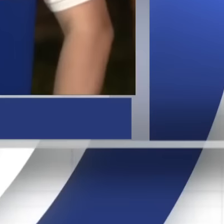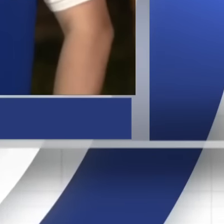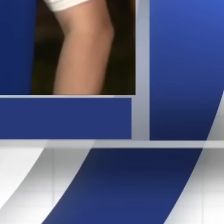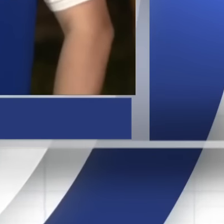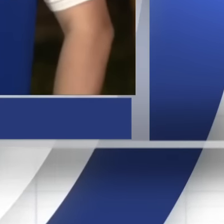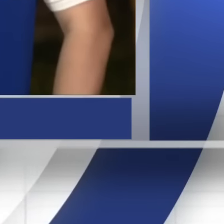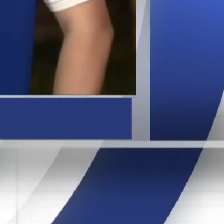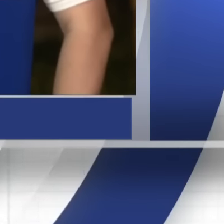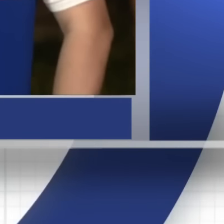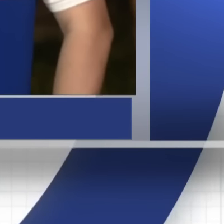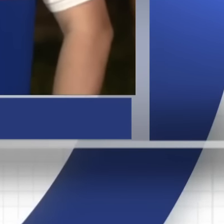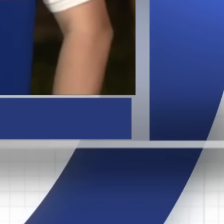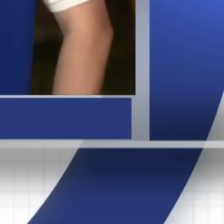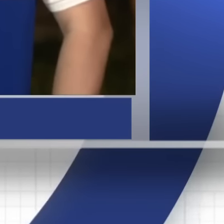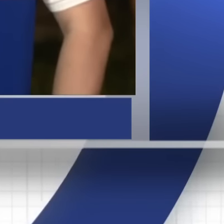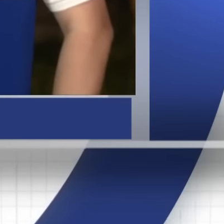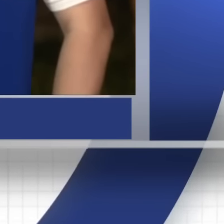dyan?